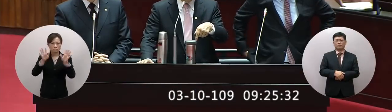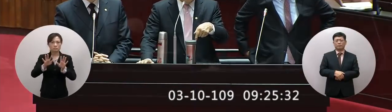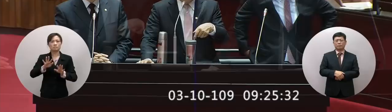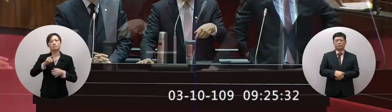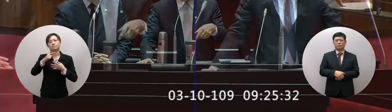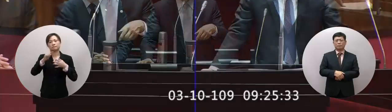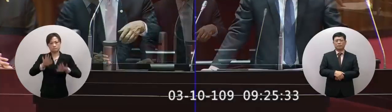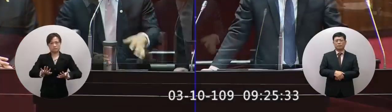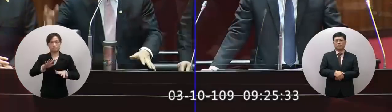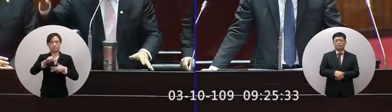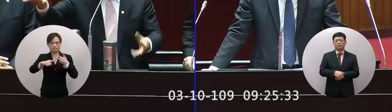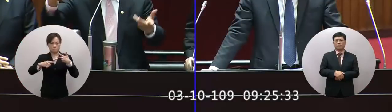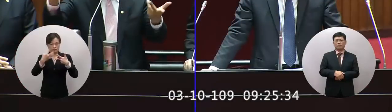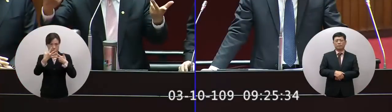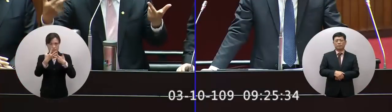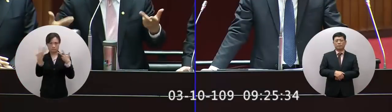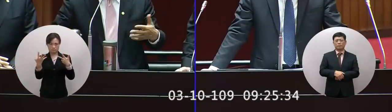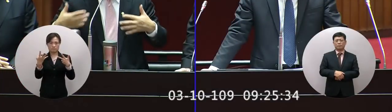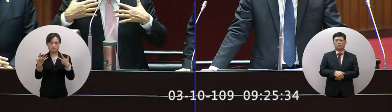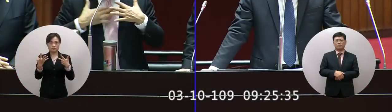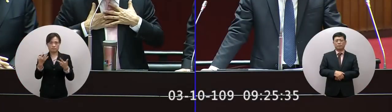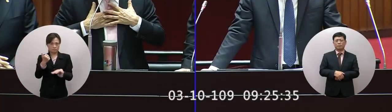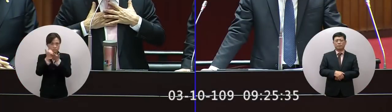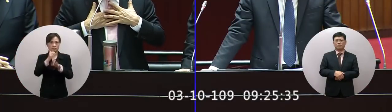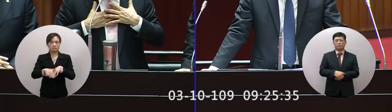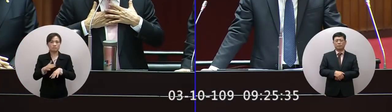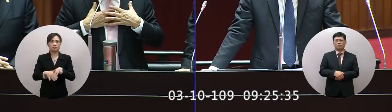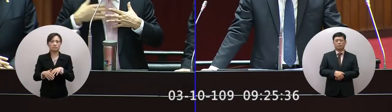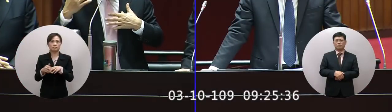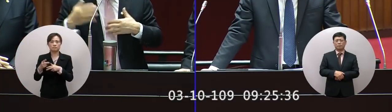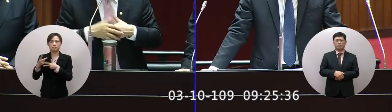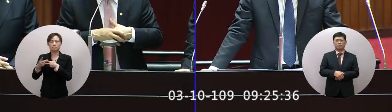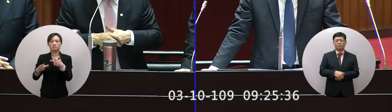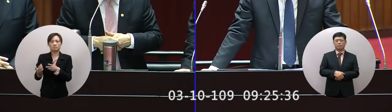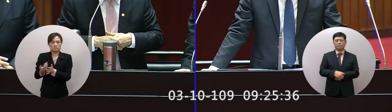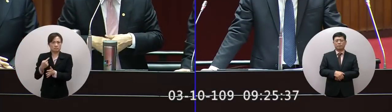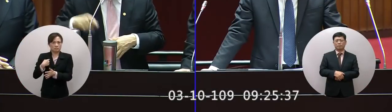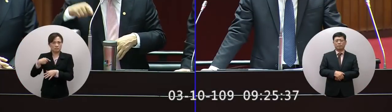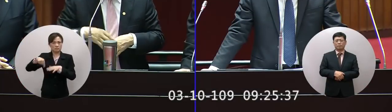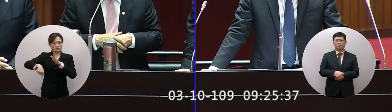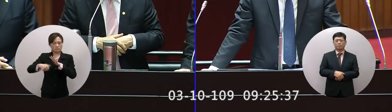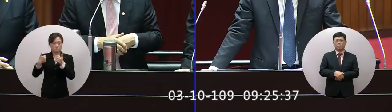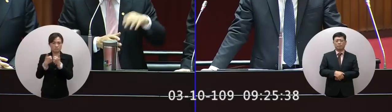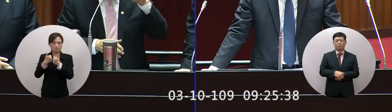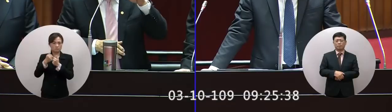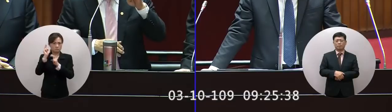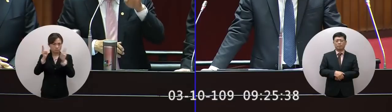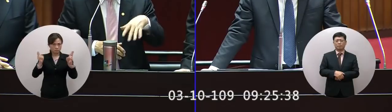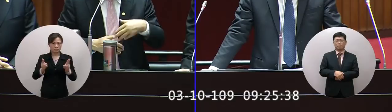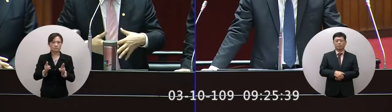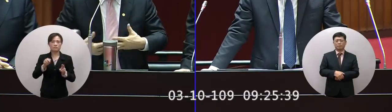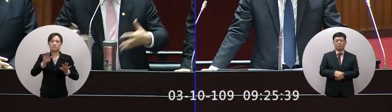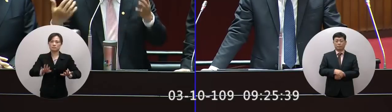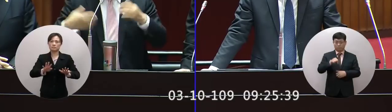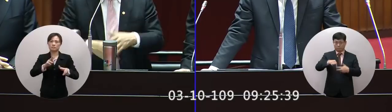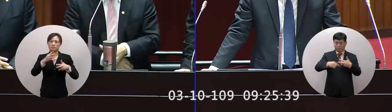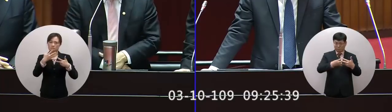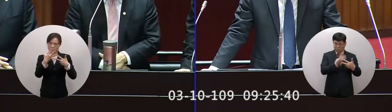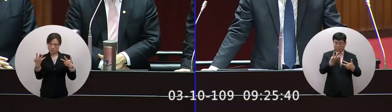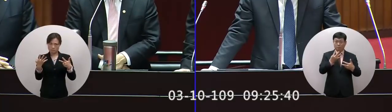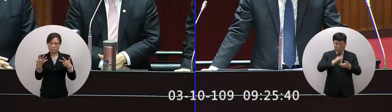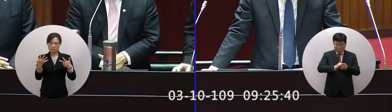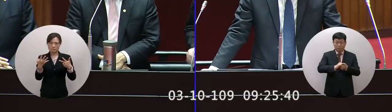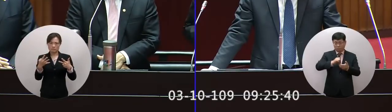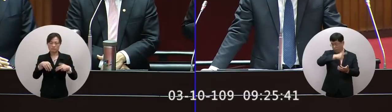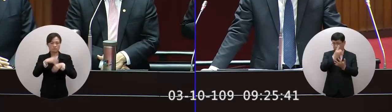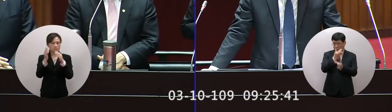了， 这个礼拜四会好， 就是刚两个礼拜我在院会里面也都已经要求这个礼拜四我们院会， 这个礼拜四会